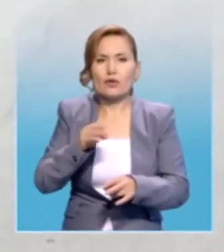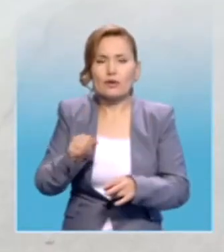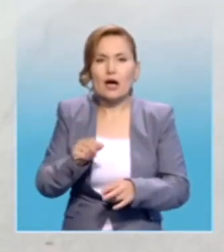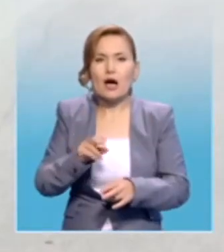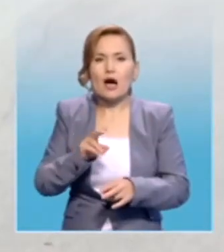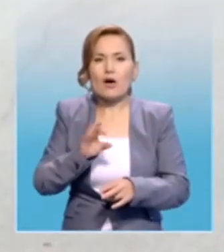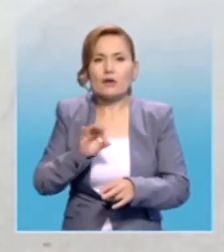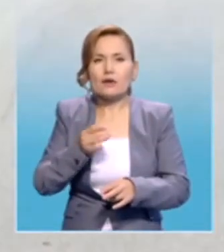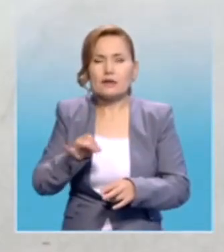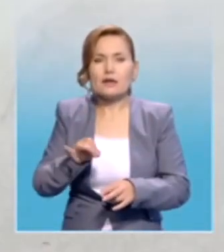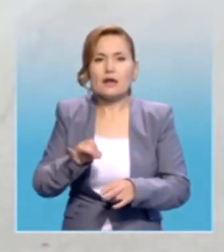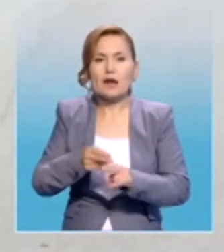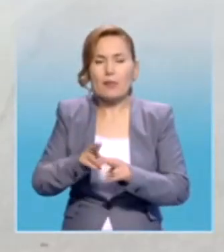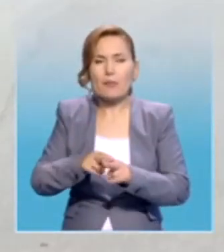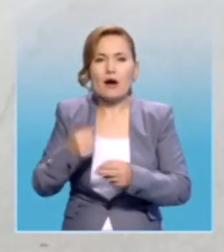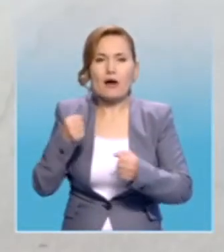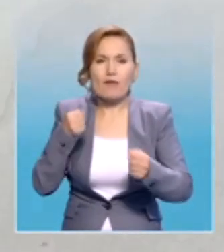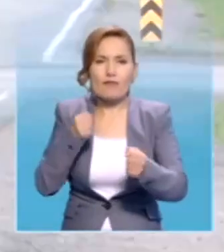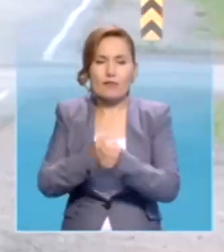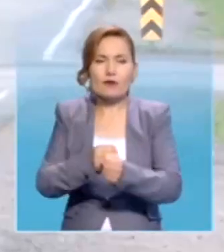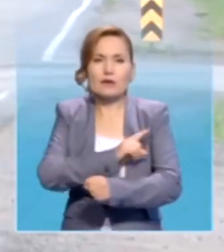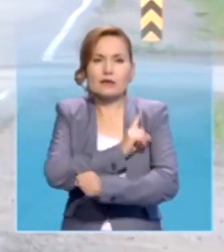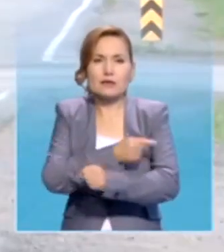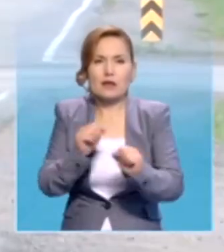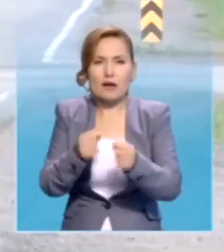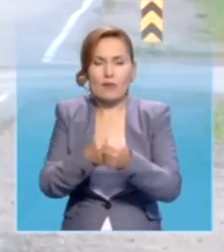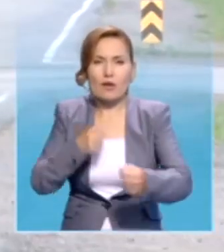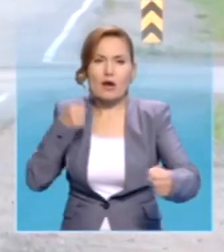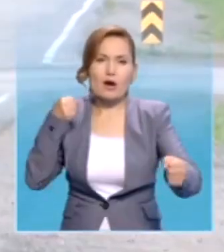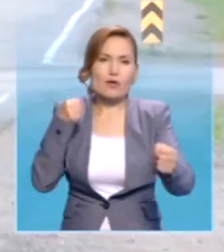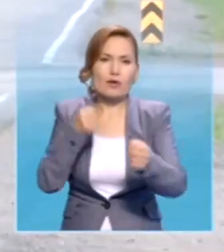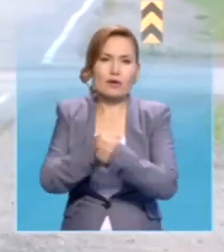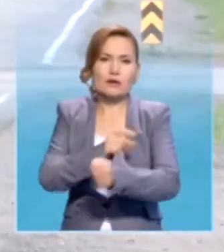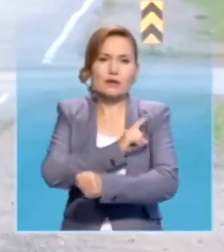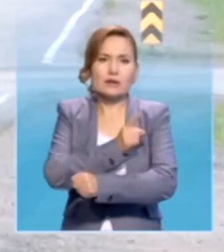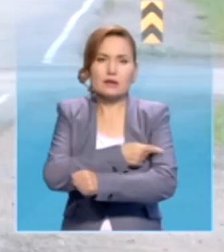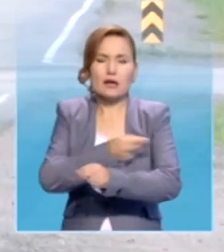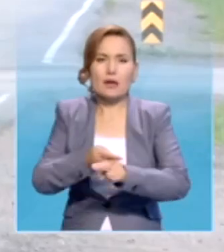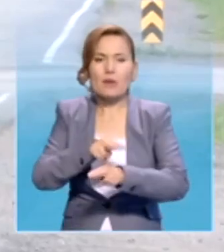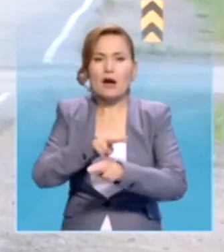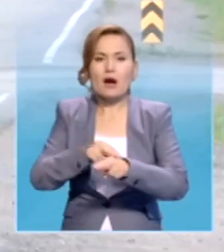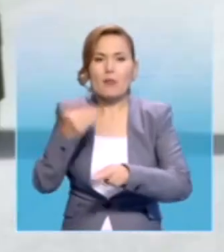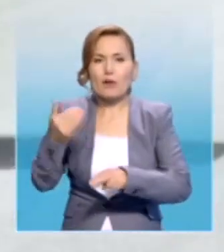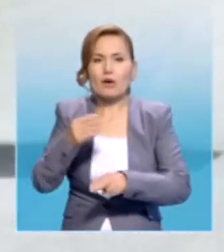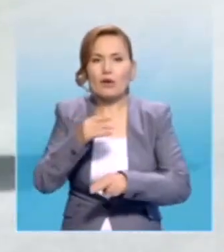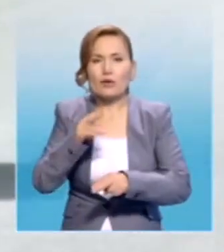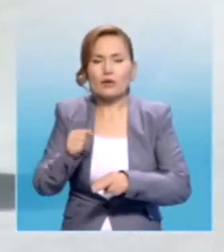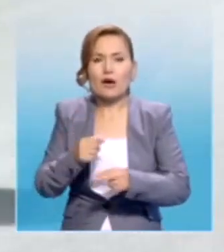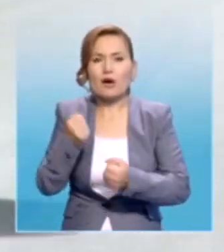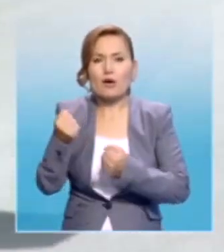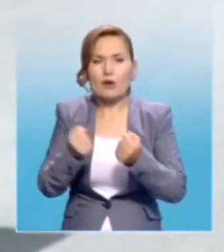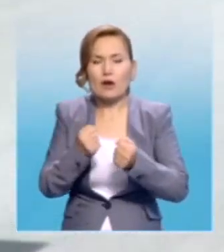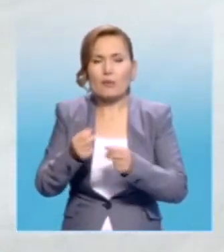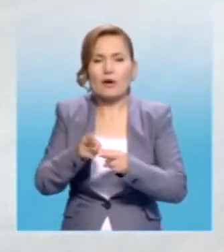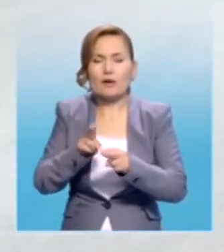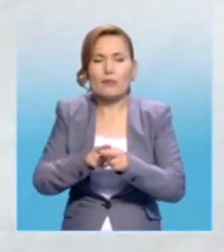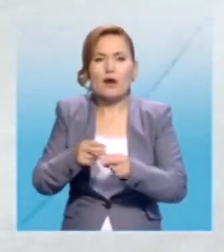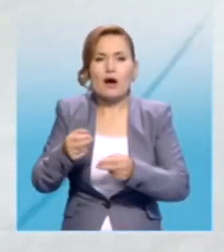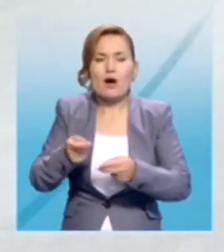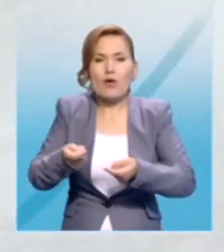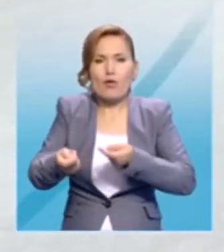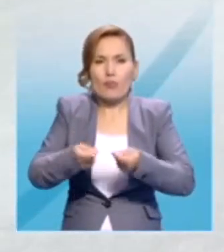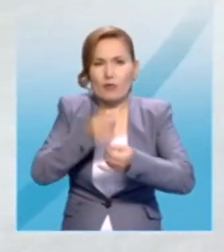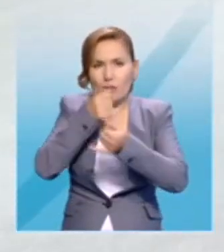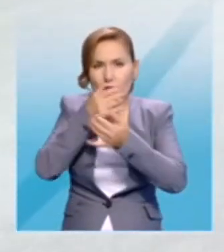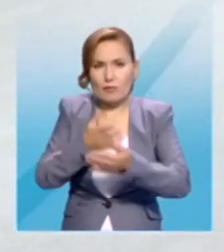мен Volkswagen Golf автокөліктері қатты жылдамдықпен бетпе-бет кеп соқтығысқан. Полиция Honda көлігінің жүргізушісі тізгінге ие бола алмай